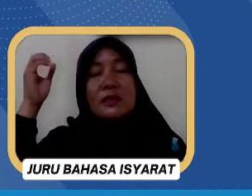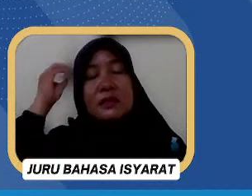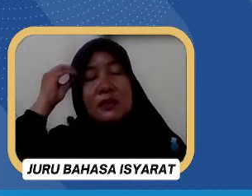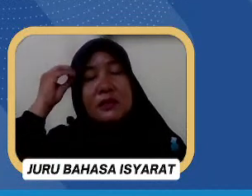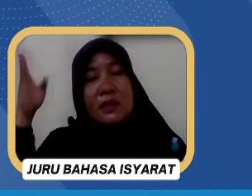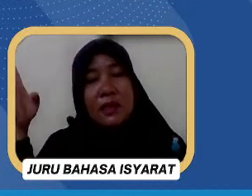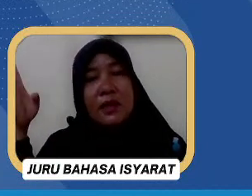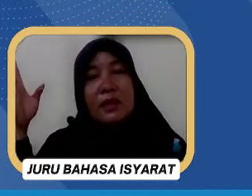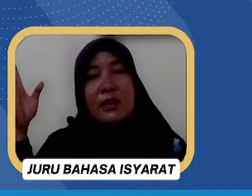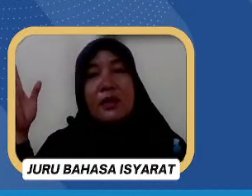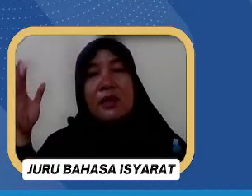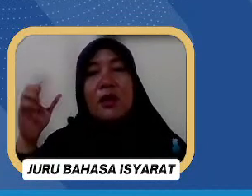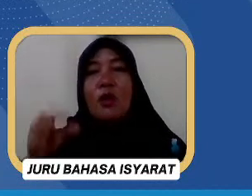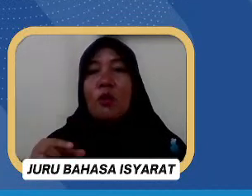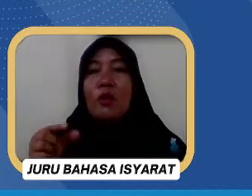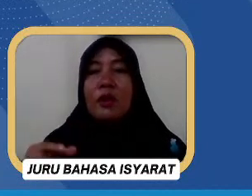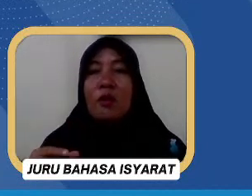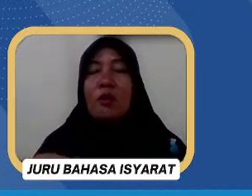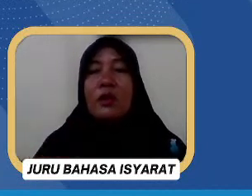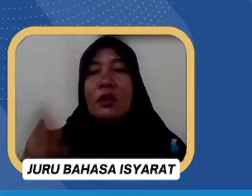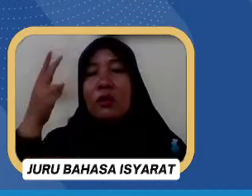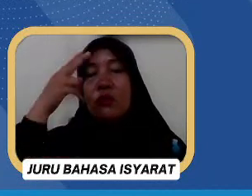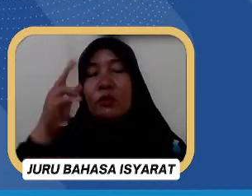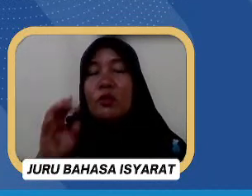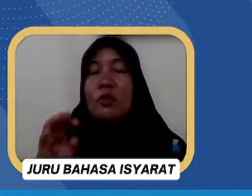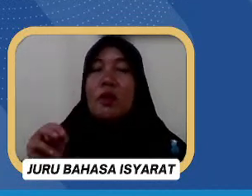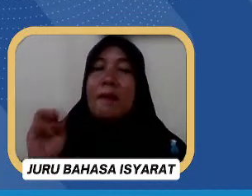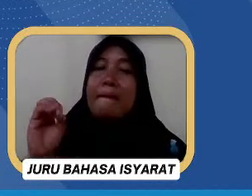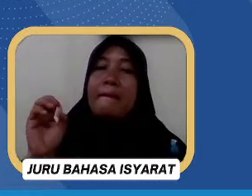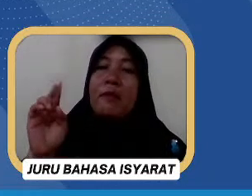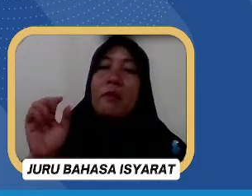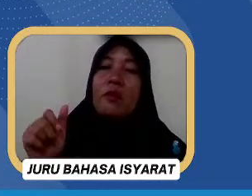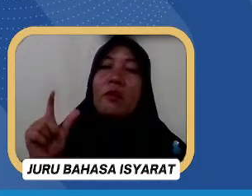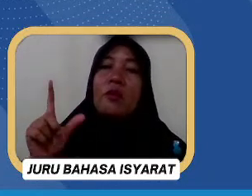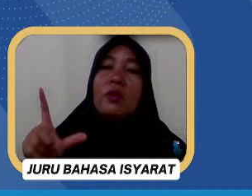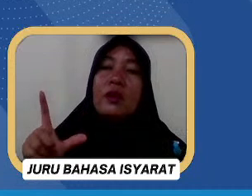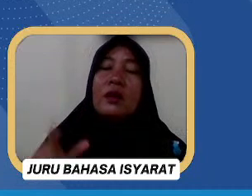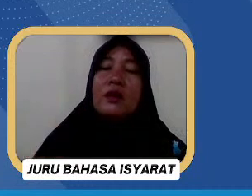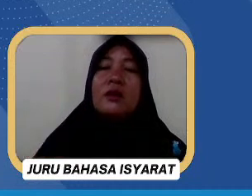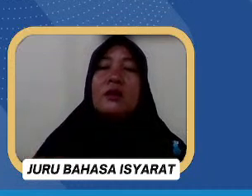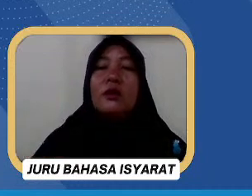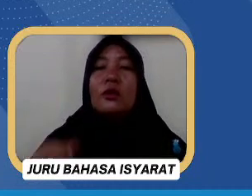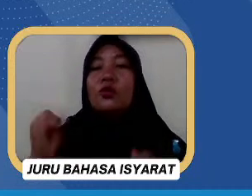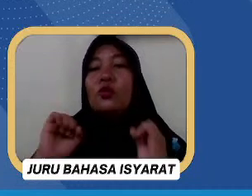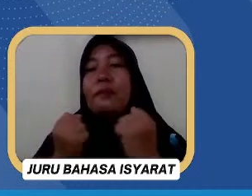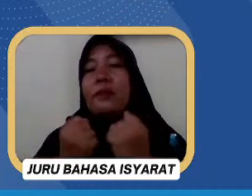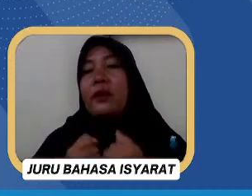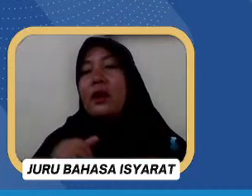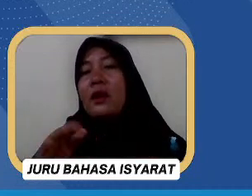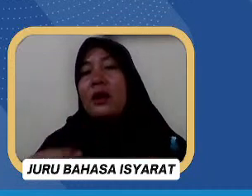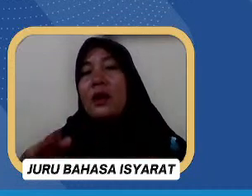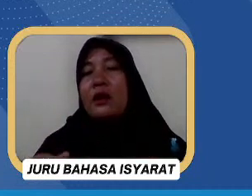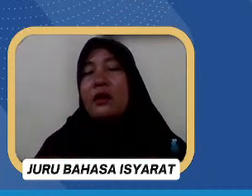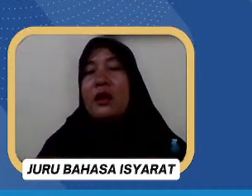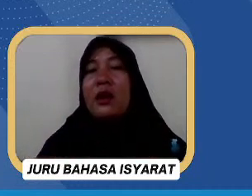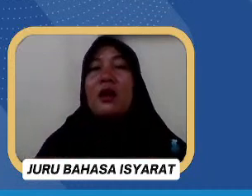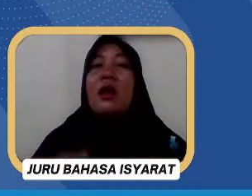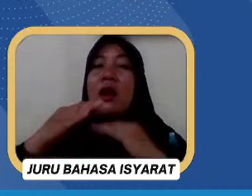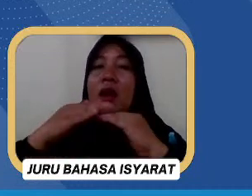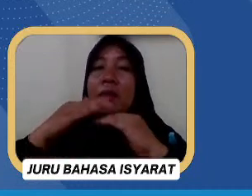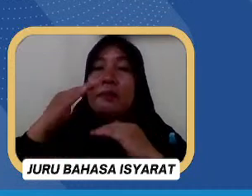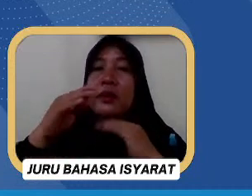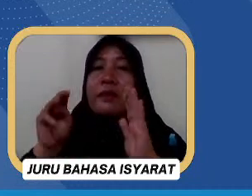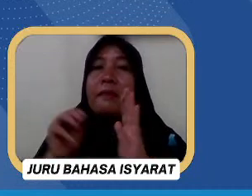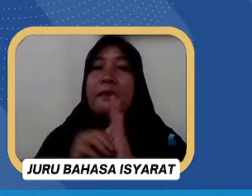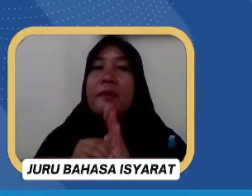menarik agar masyarakat, khususnya anak-anak, lebih memperhatikan etika dan moral melalui media sosial? Di